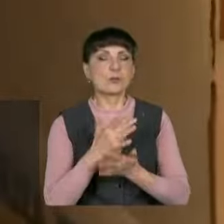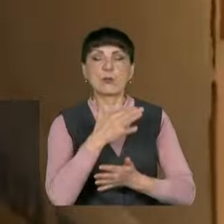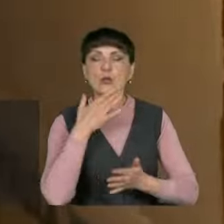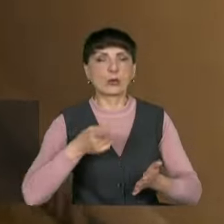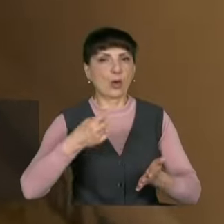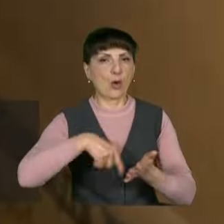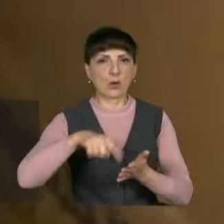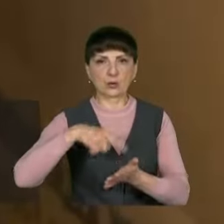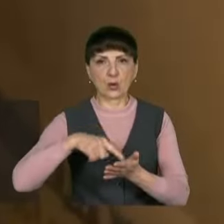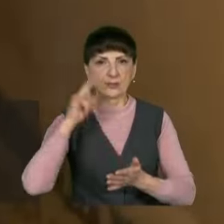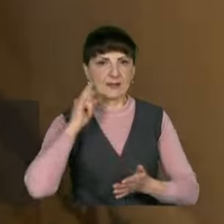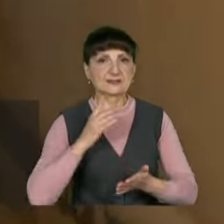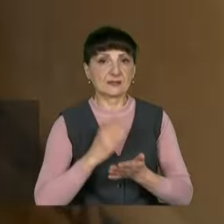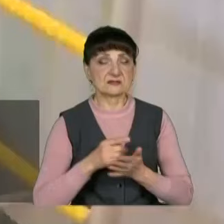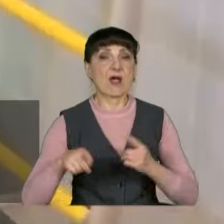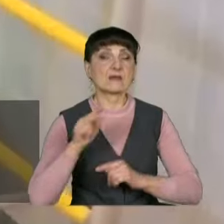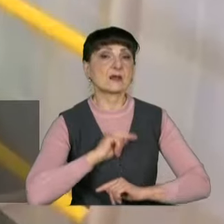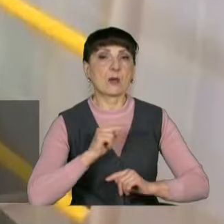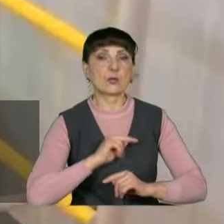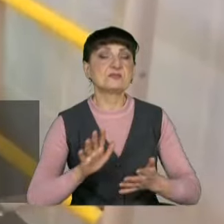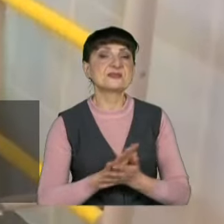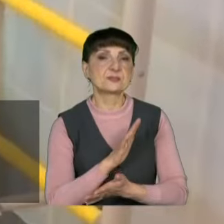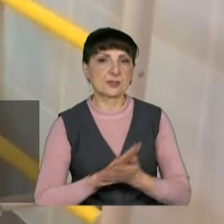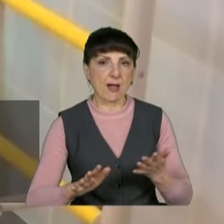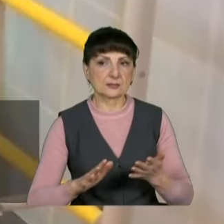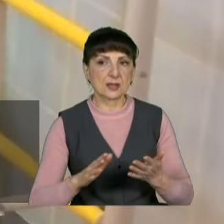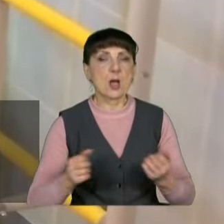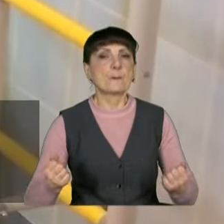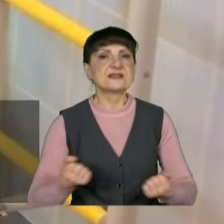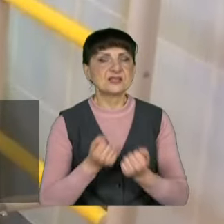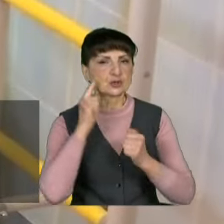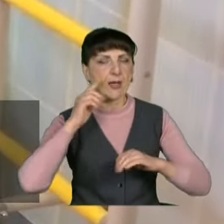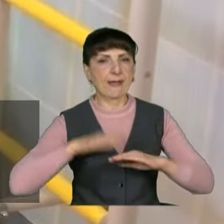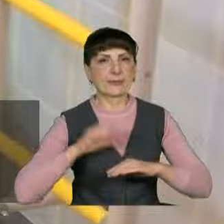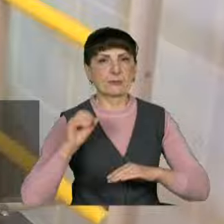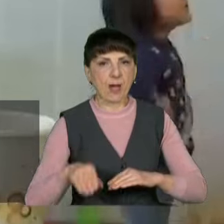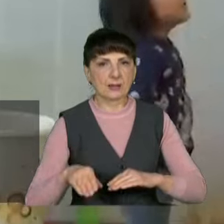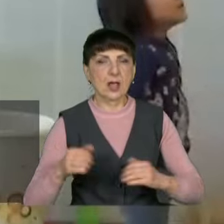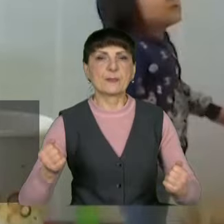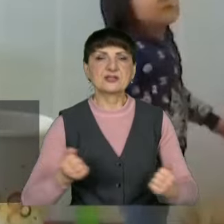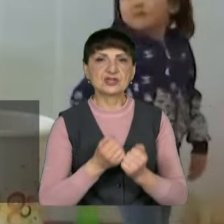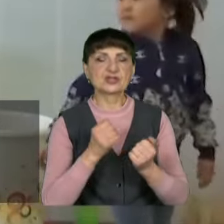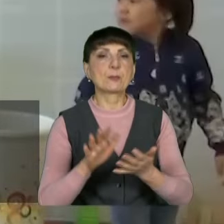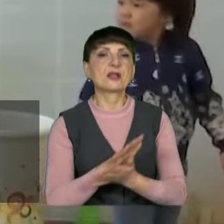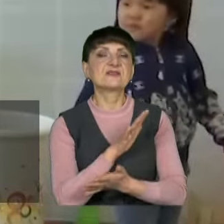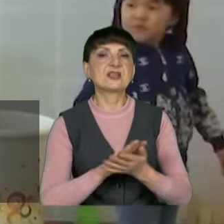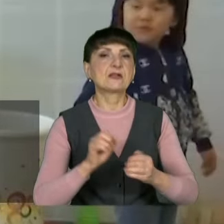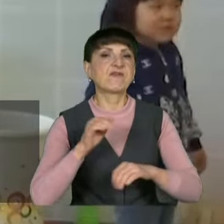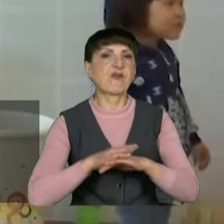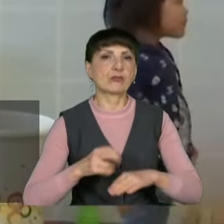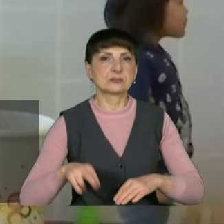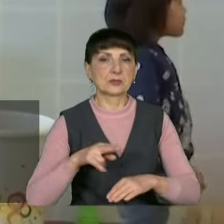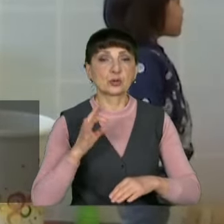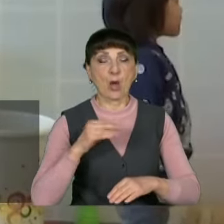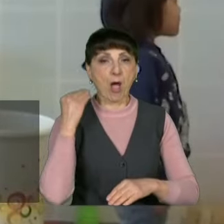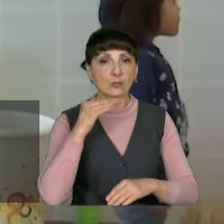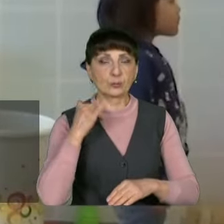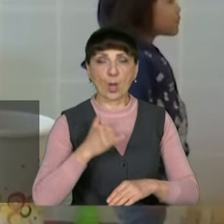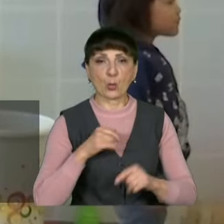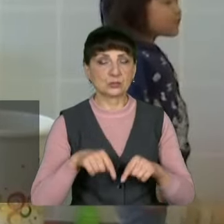городах Казахстана. Они работают бесплатно. При поддержке акимата, при поддержке благотворительных фондов. Но в Актюбе у